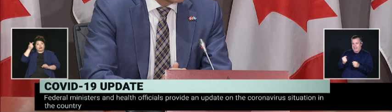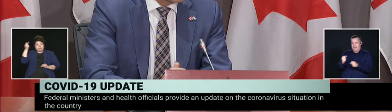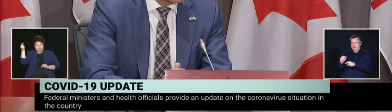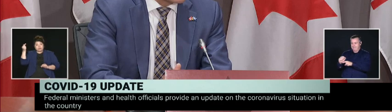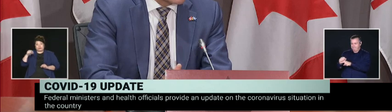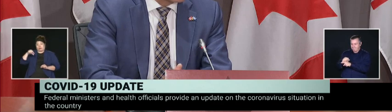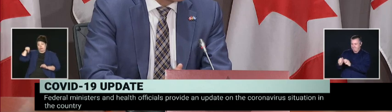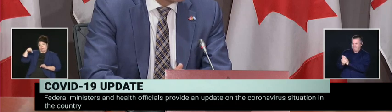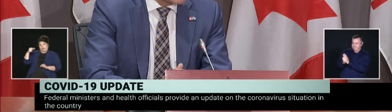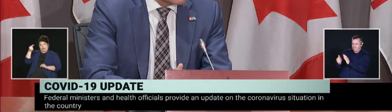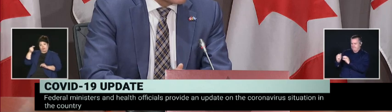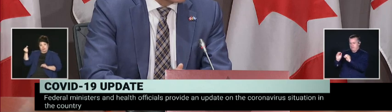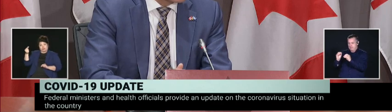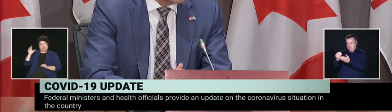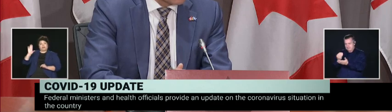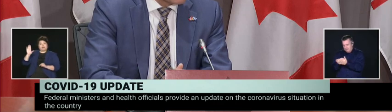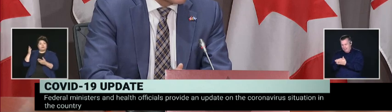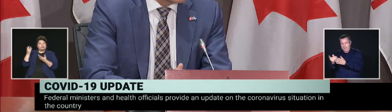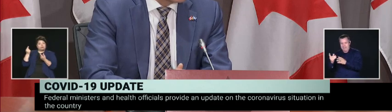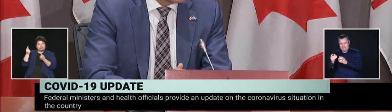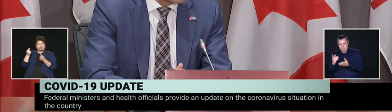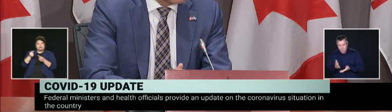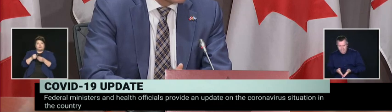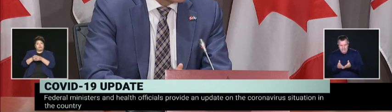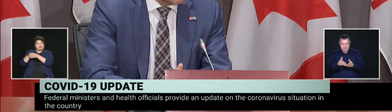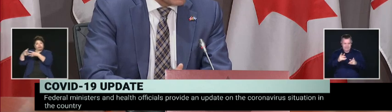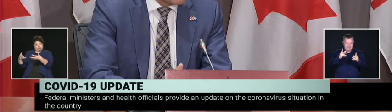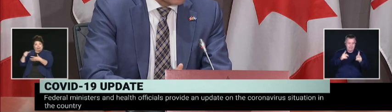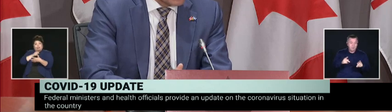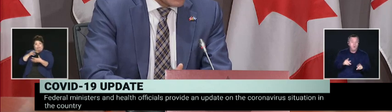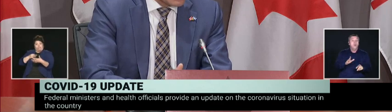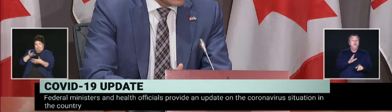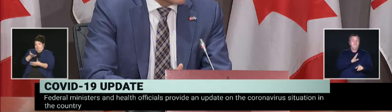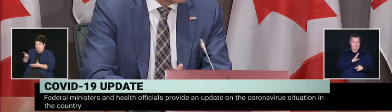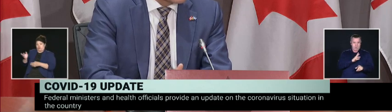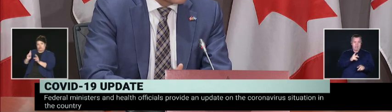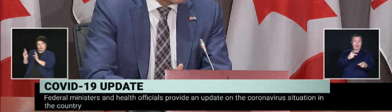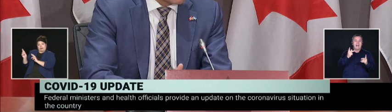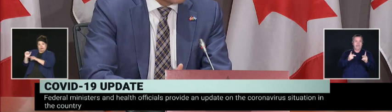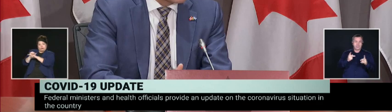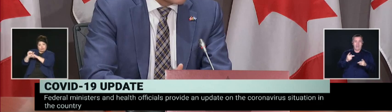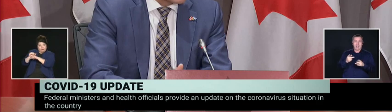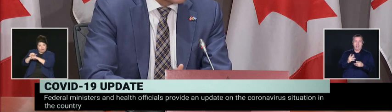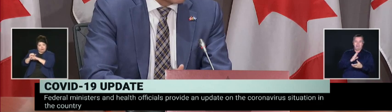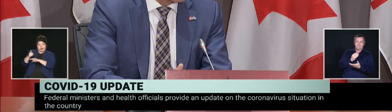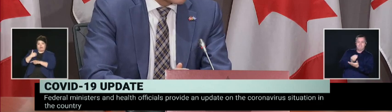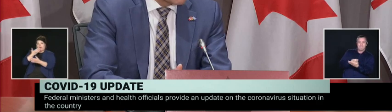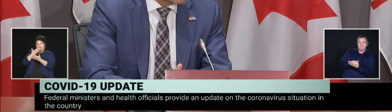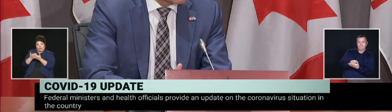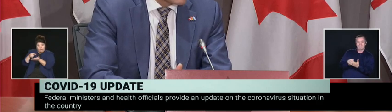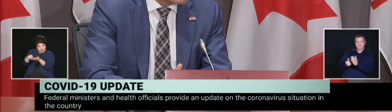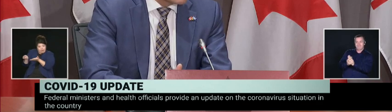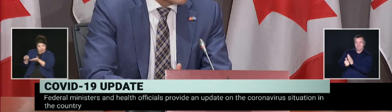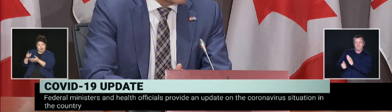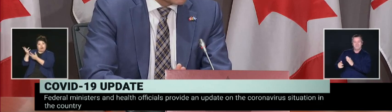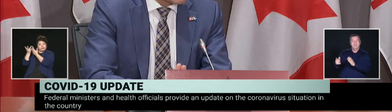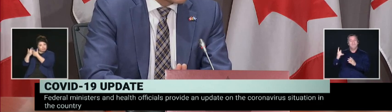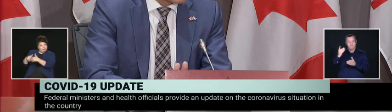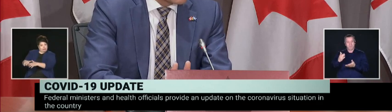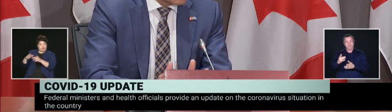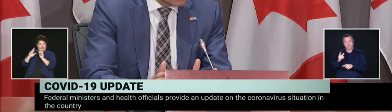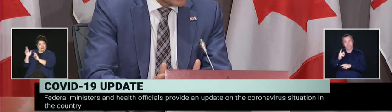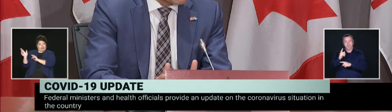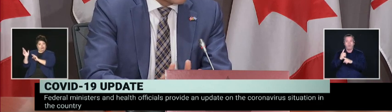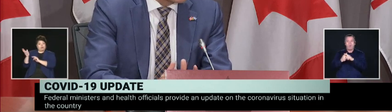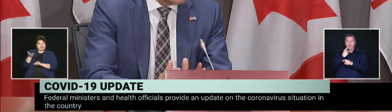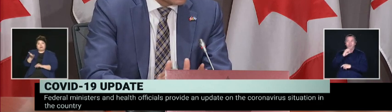contribution de gens payés et formés et donc capables d'aider de la Croix-Rouge canadienne. Donc, de très bonnes nouvelles qui nous